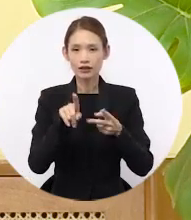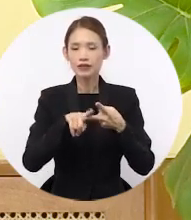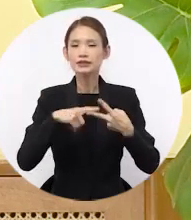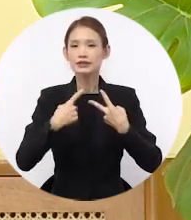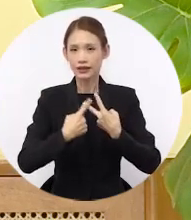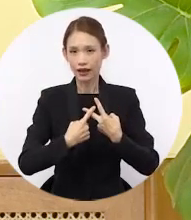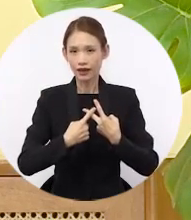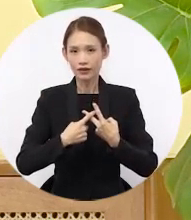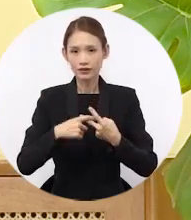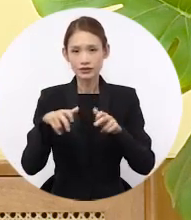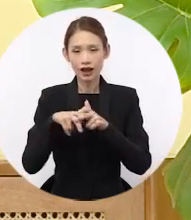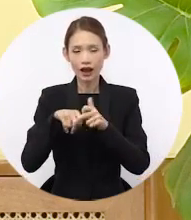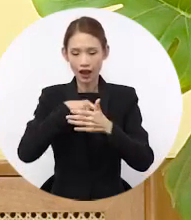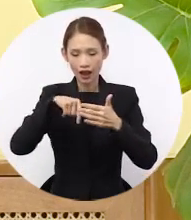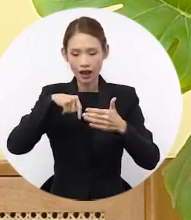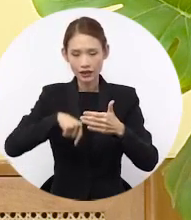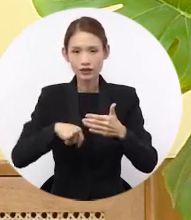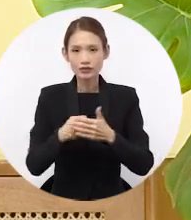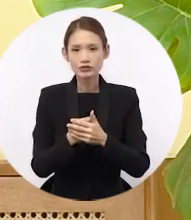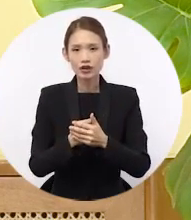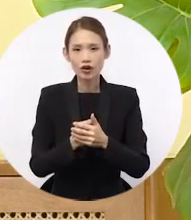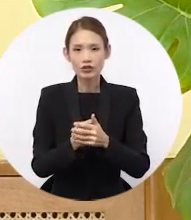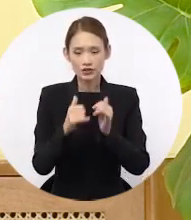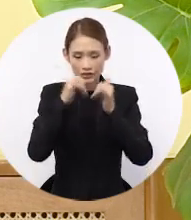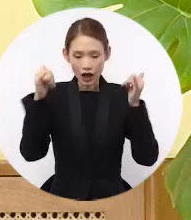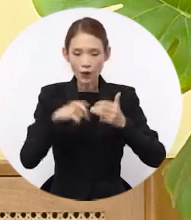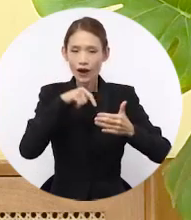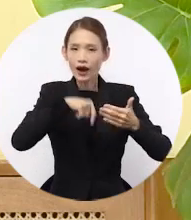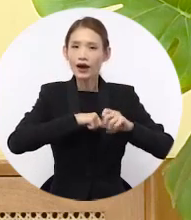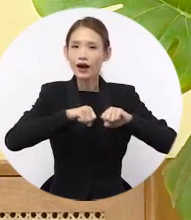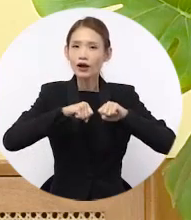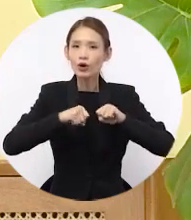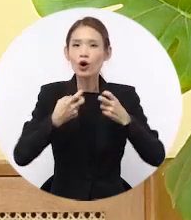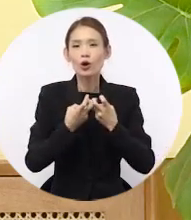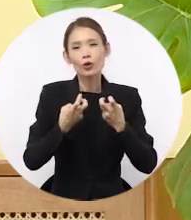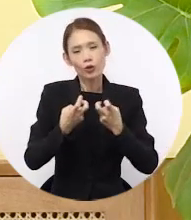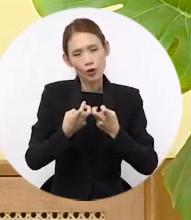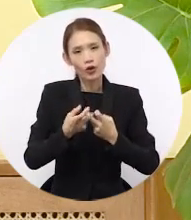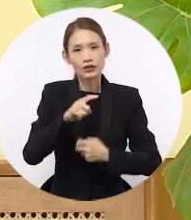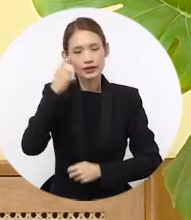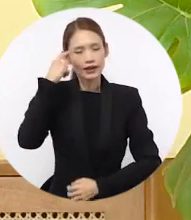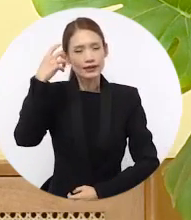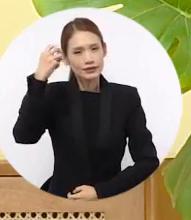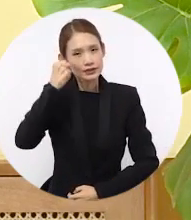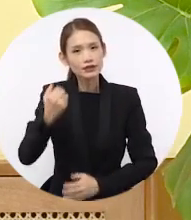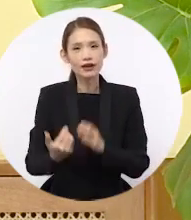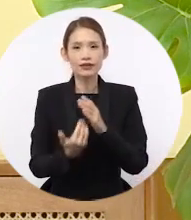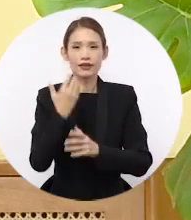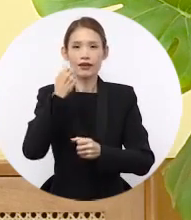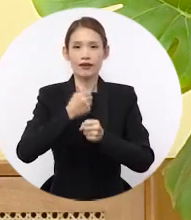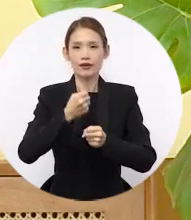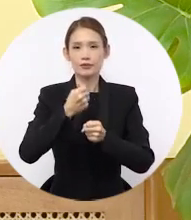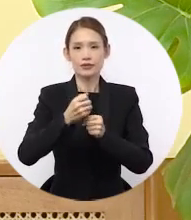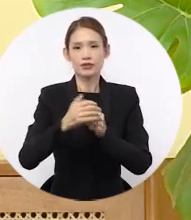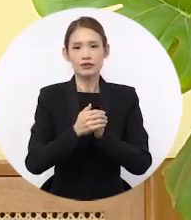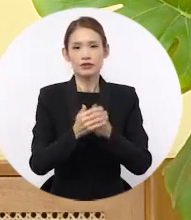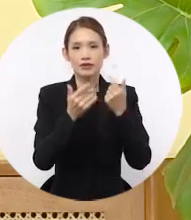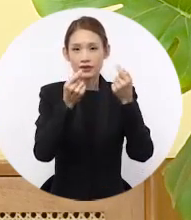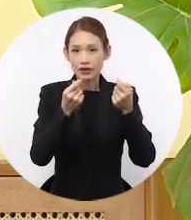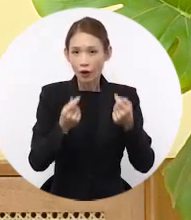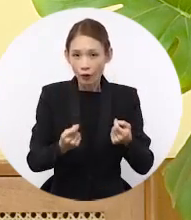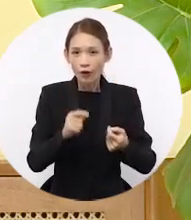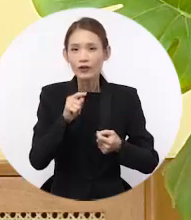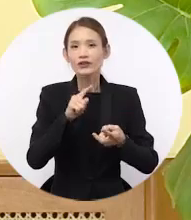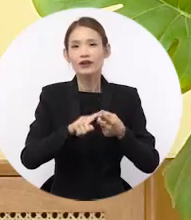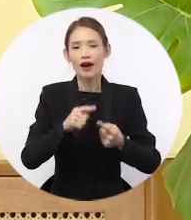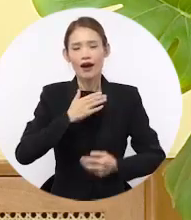생기고 장애인들 사이에서 우리가 어떻게 내가 사회 속에서 해야 되겠구나 이런 인식이 생기게 되더라고요. 그래서 이런